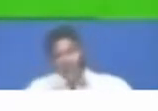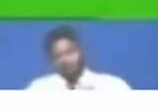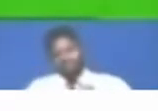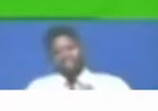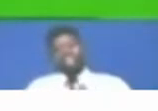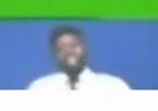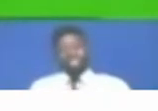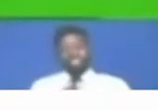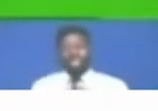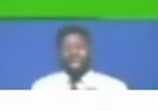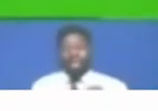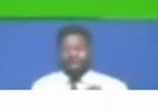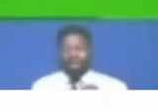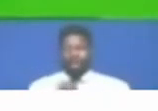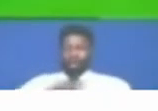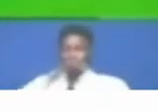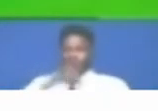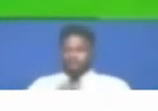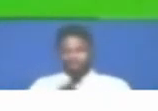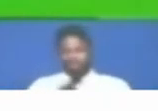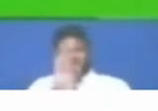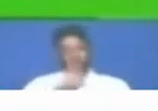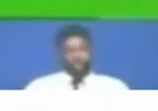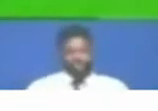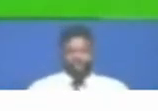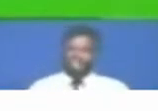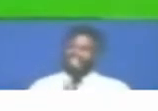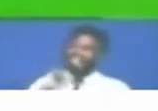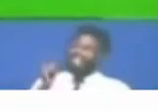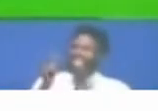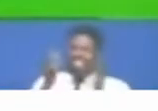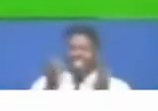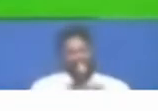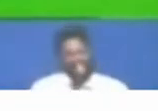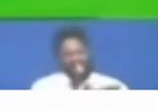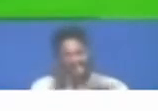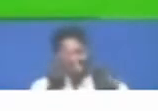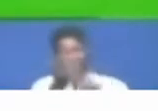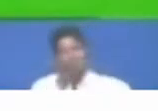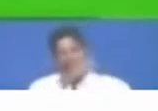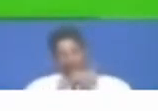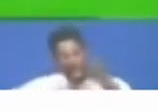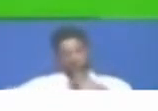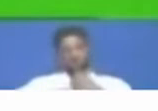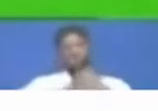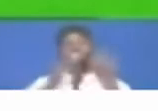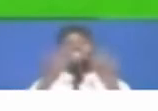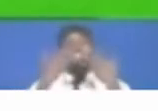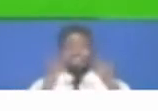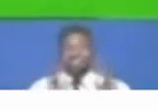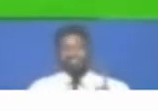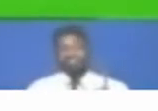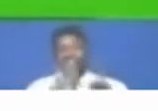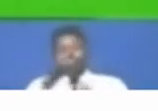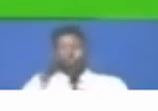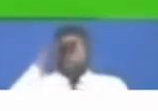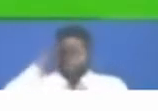yao. Wakenya kila mahali walijitokeza wakapiga kura kwa njia ya